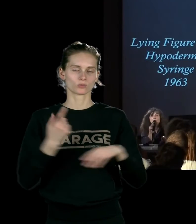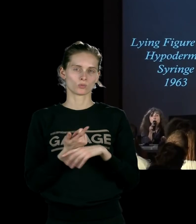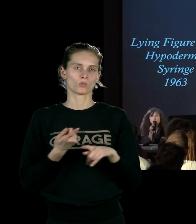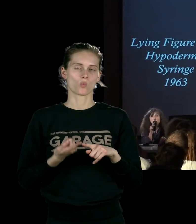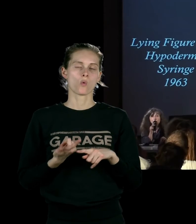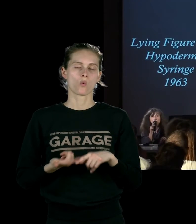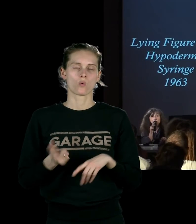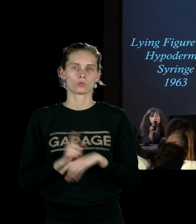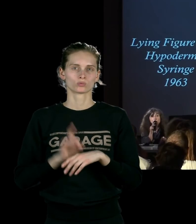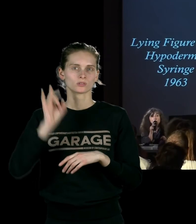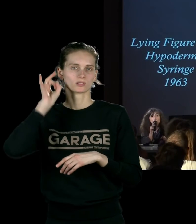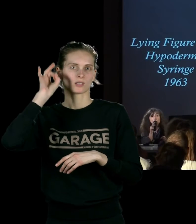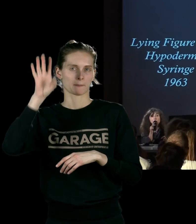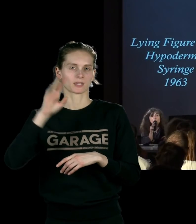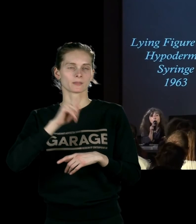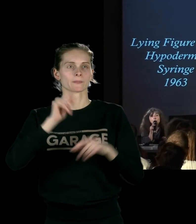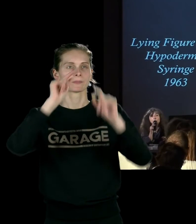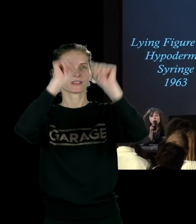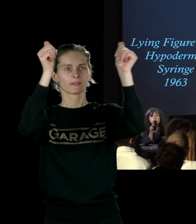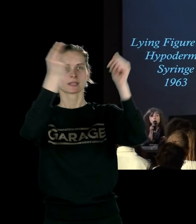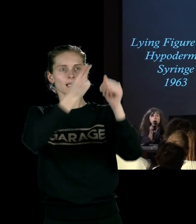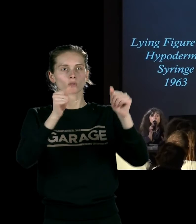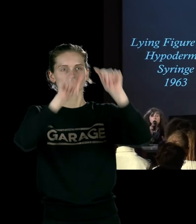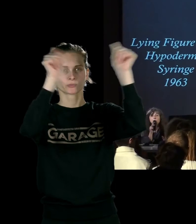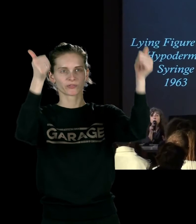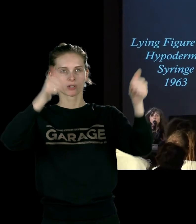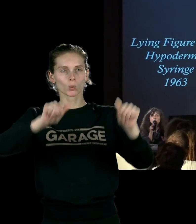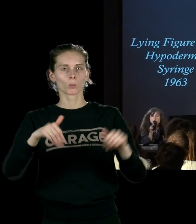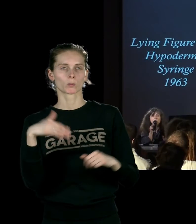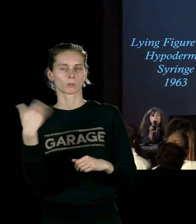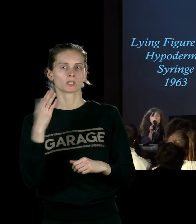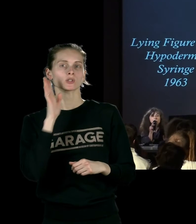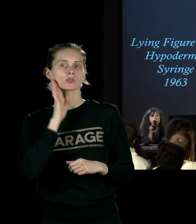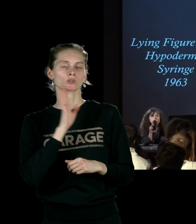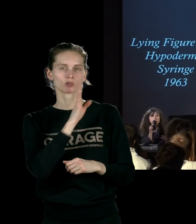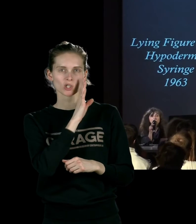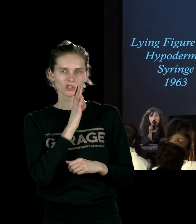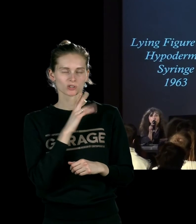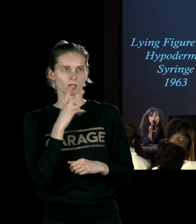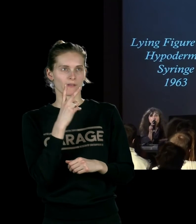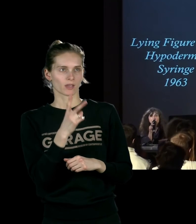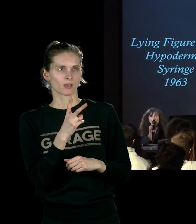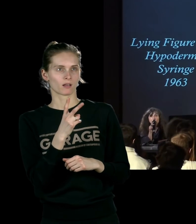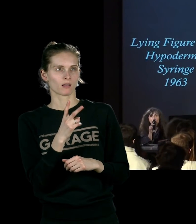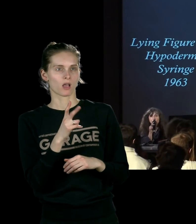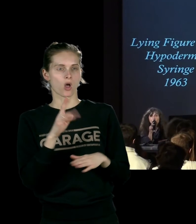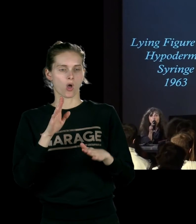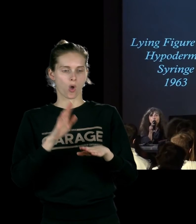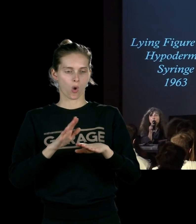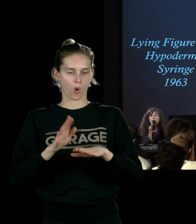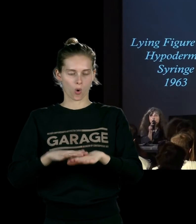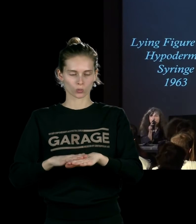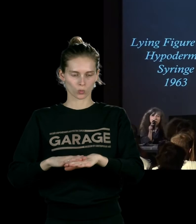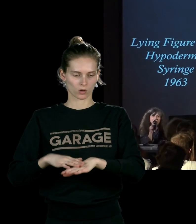рисует женскую фигуру, находящуюся в неправдоподобной позе, торчащей из руки